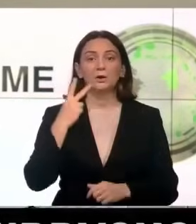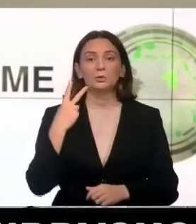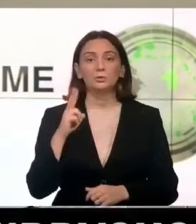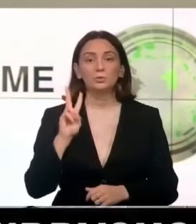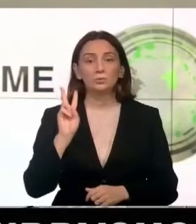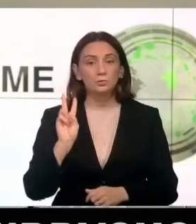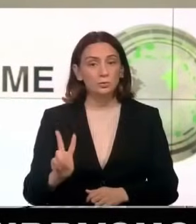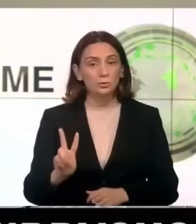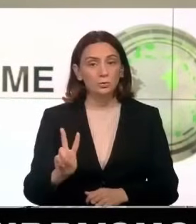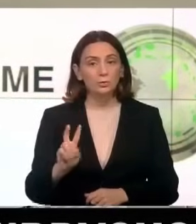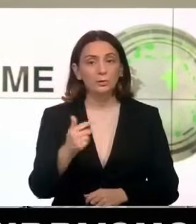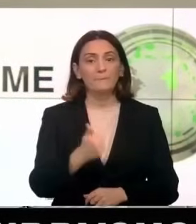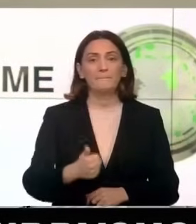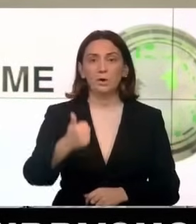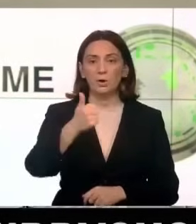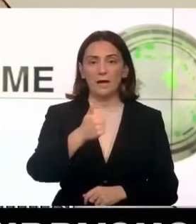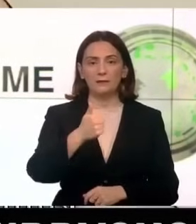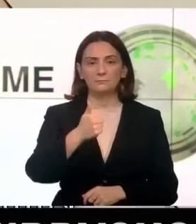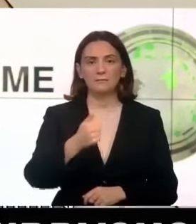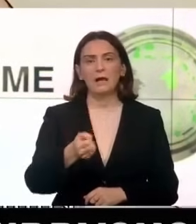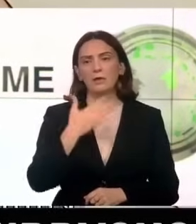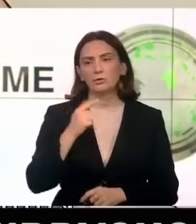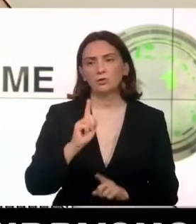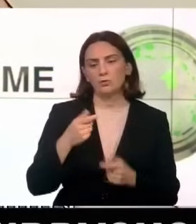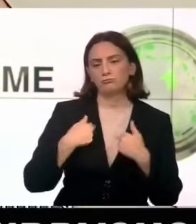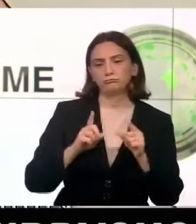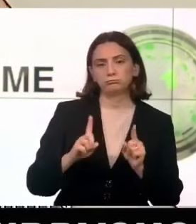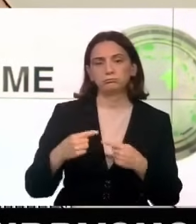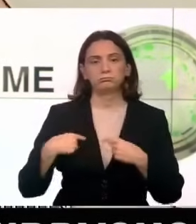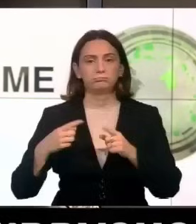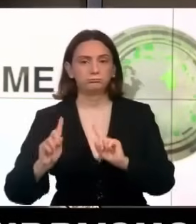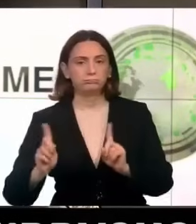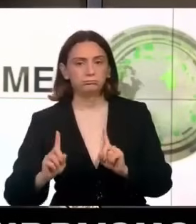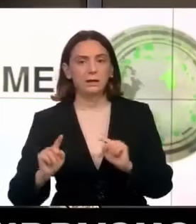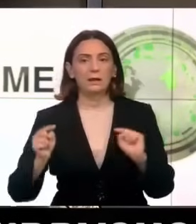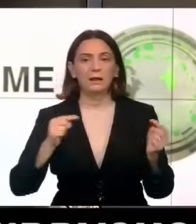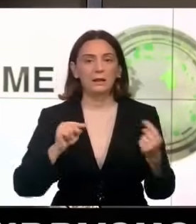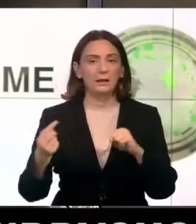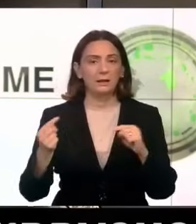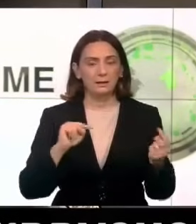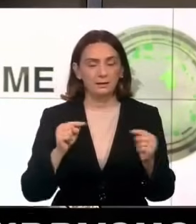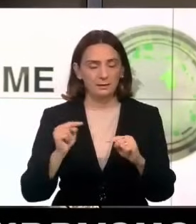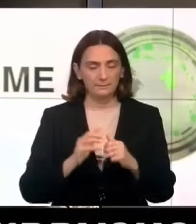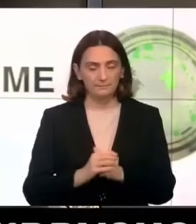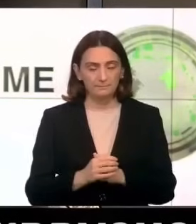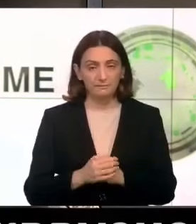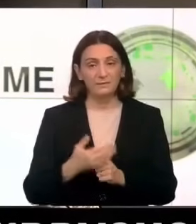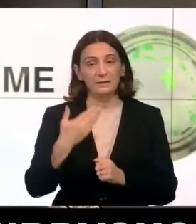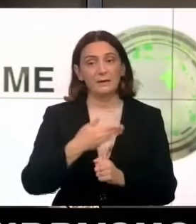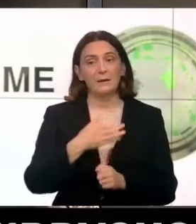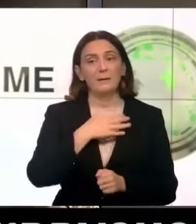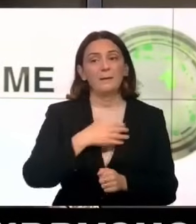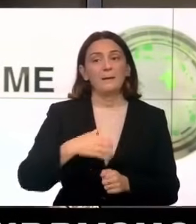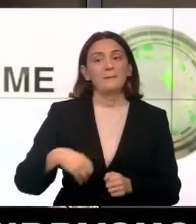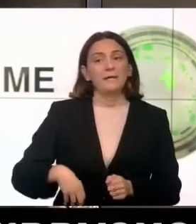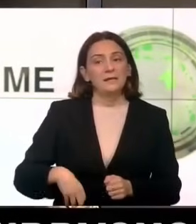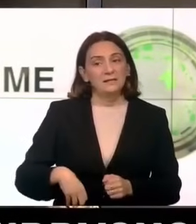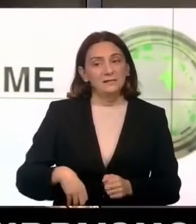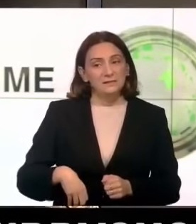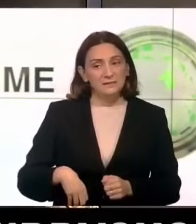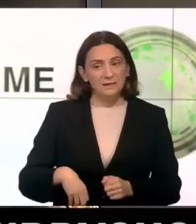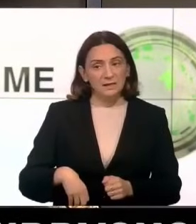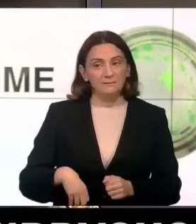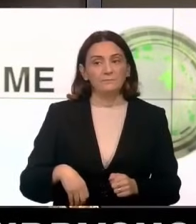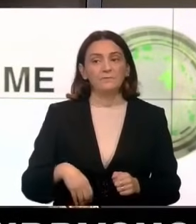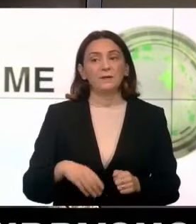do të kontrollohet nga bashkia për punët që duhet të kryejë dhe shpeshtësinë e tyre. Bashki do kenë detyrë që për çdo